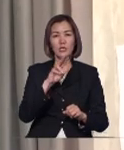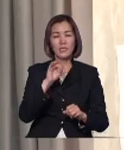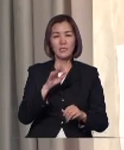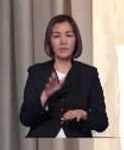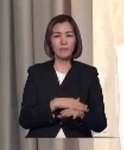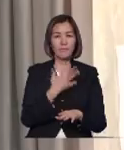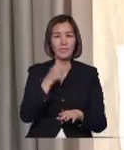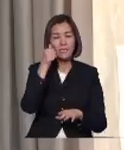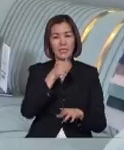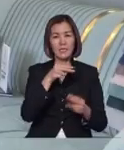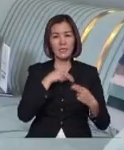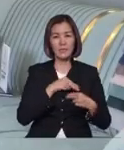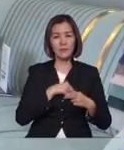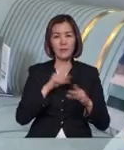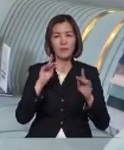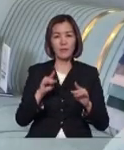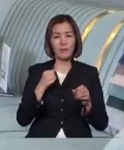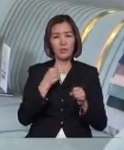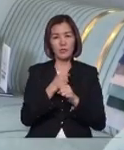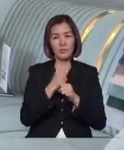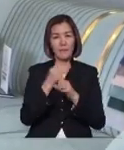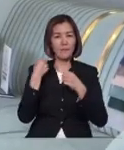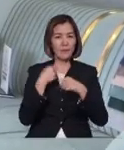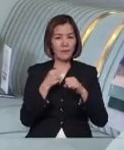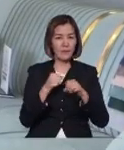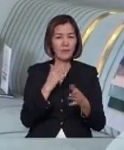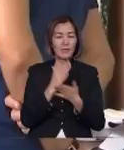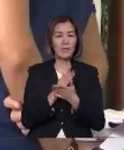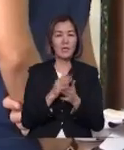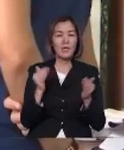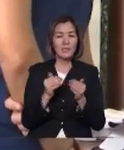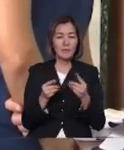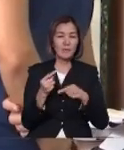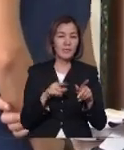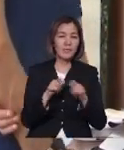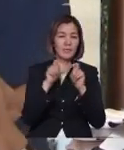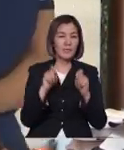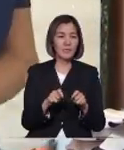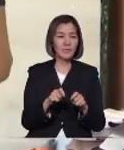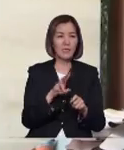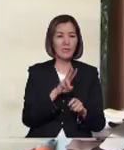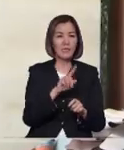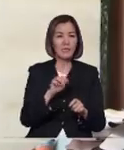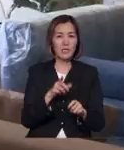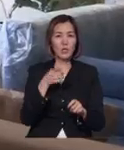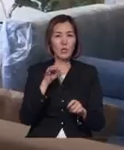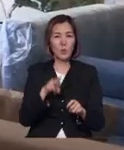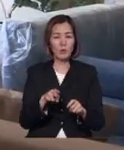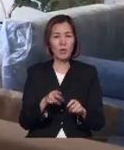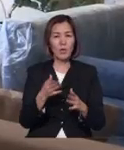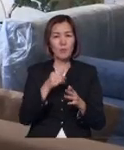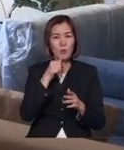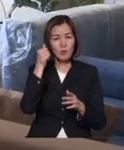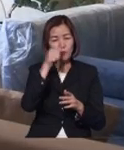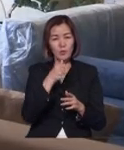житель занимается изготовлением мебели он владеет небольшим частным бизнесом именуемый ГП в прошлом году по